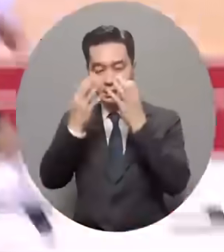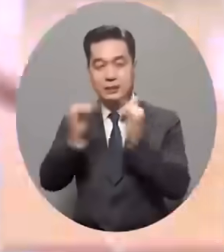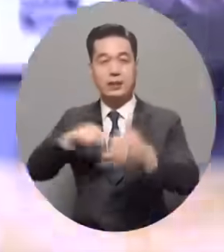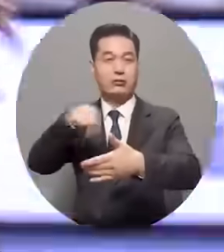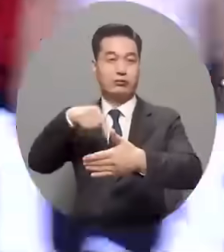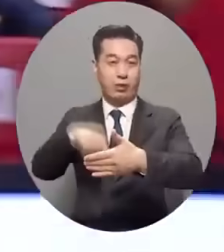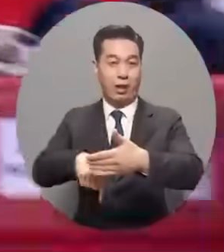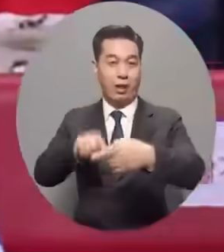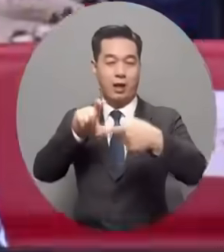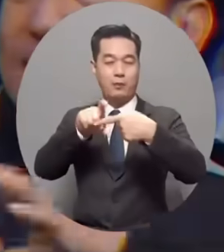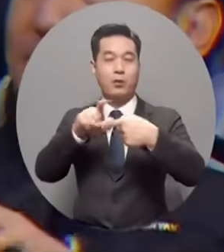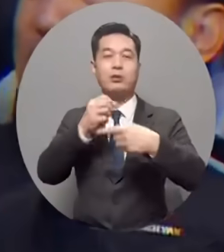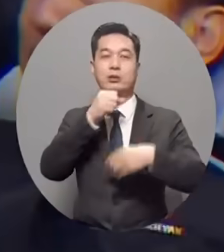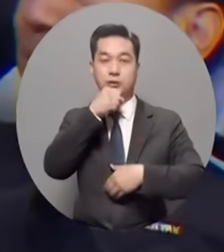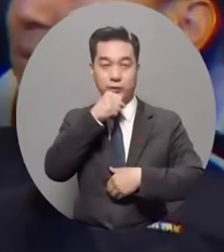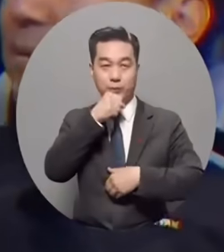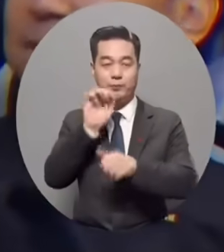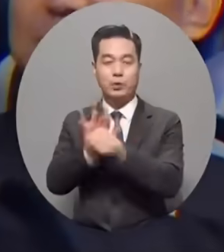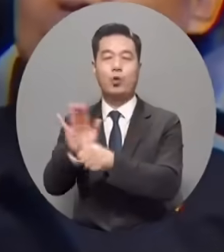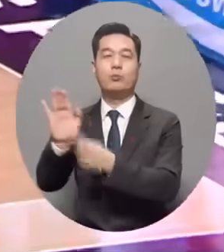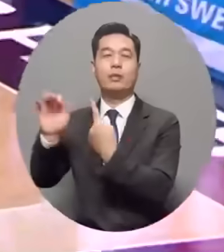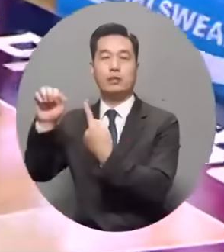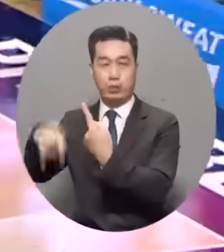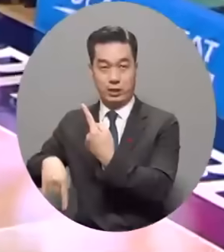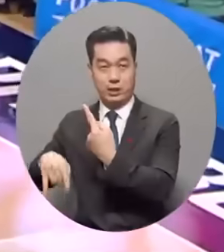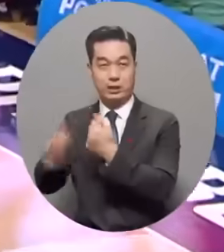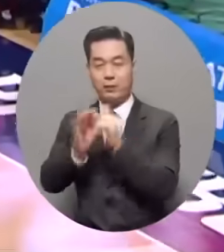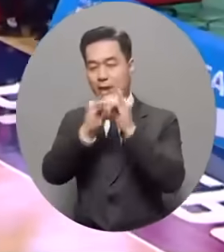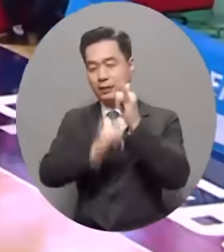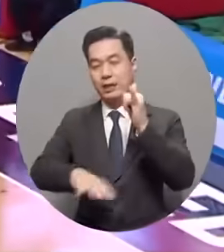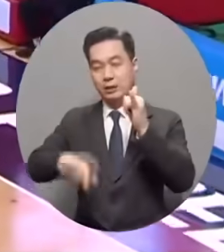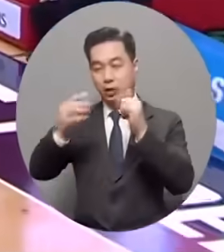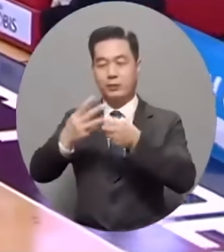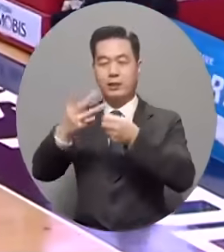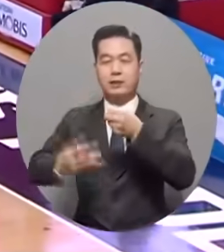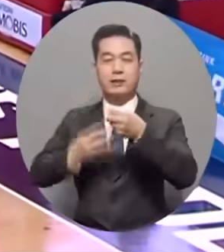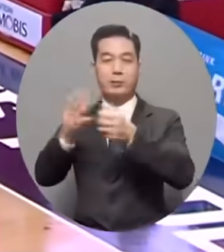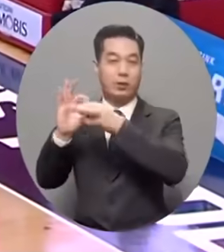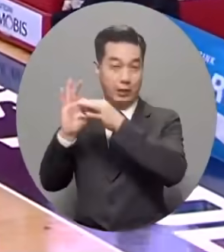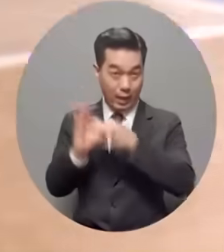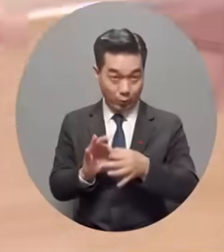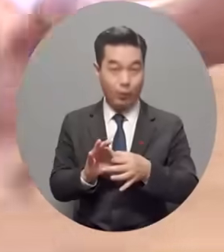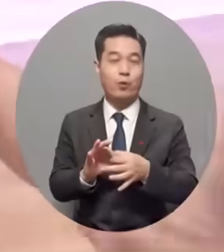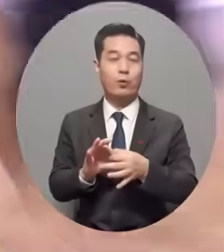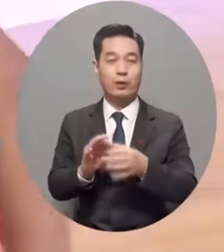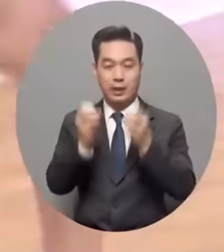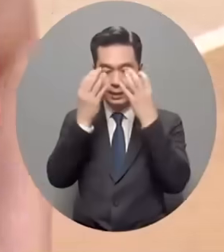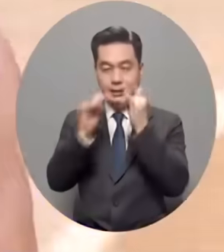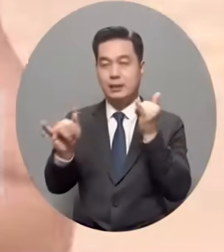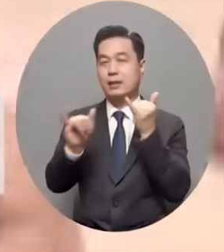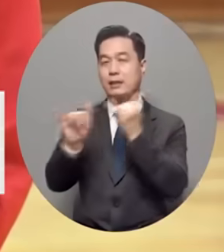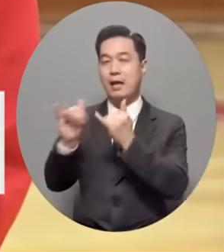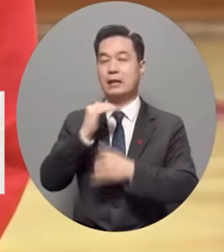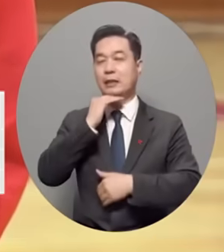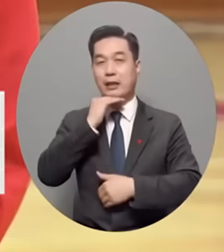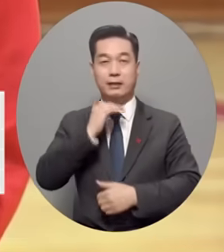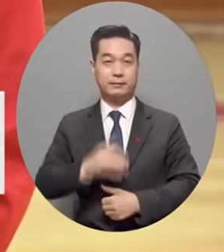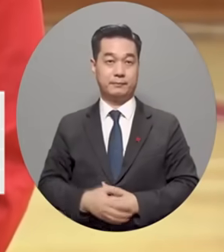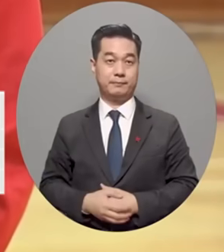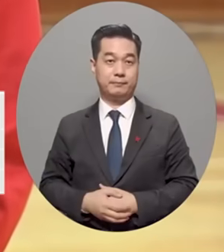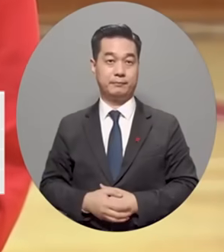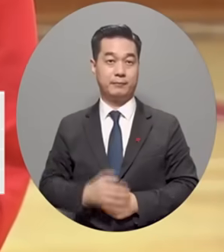평균 득점과 도움 1위에 올라 사상 첫 3년 연속 동일팀 신인상에 도전 중입니다.